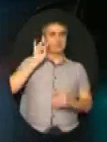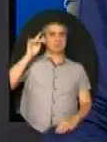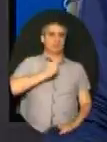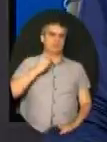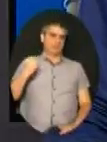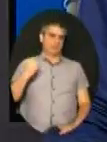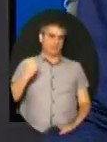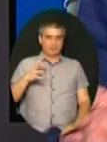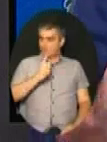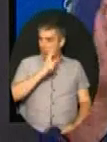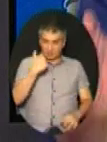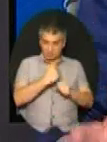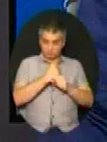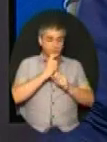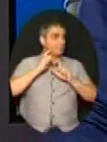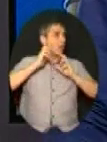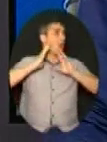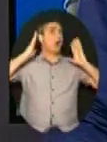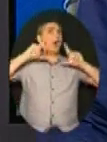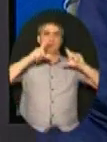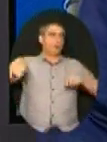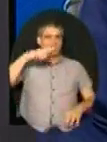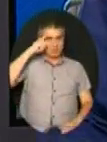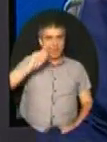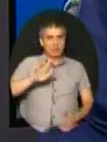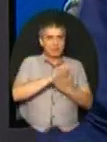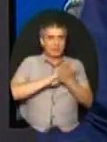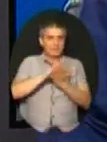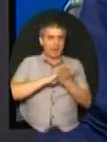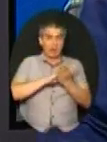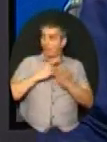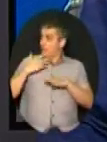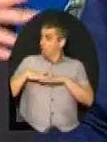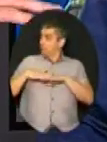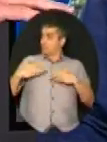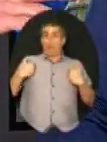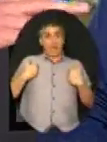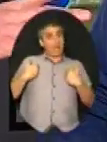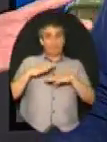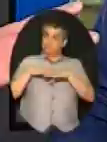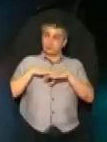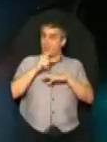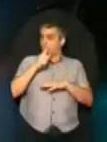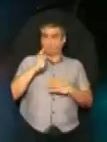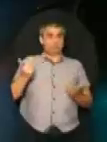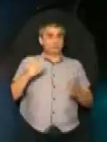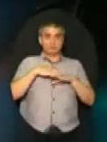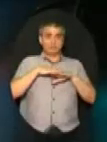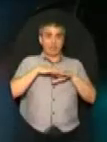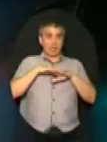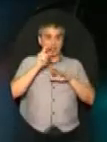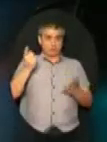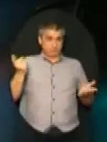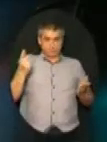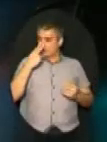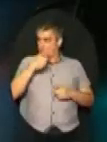הימין. אם לא הייתם עושים זה כותרות ראשיות, אף אחד לא היה יודע על זה. סליחה באמת, סליחה מריקלין שזה אתה. סליחה